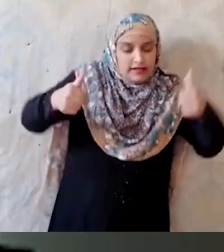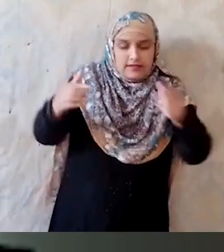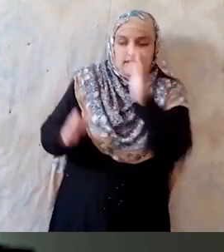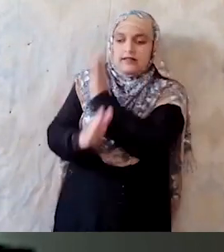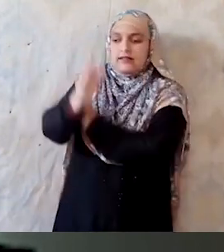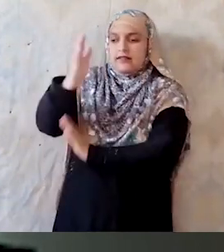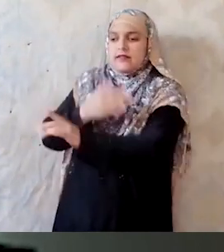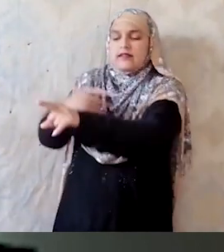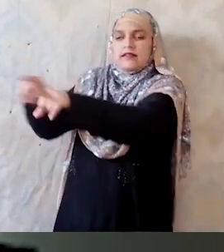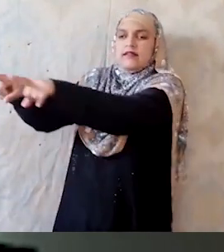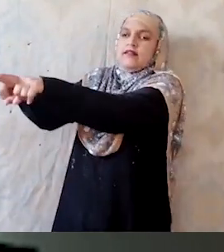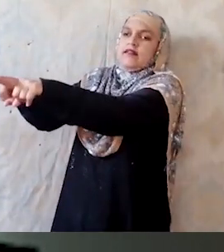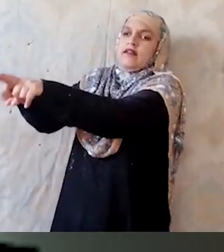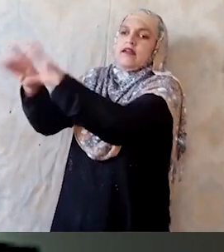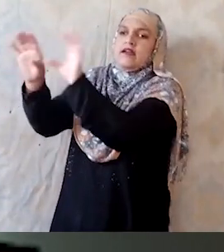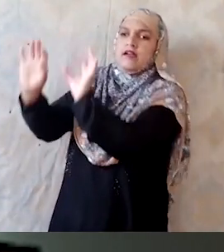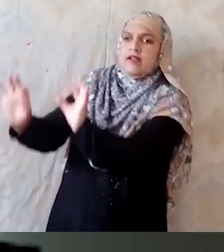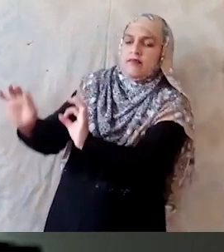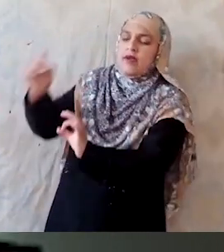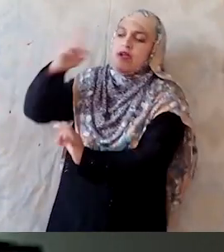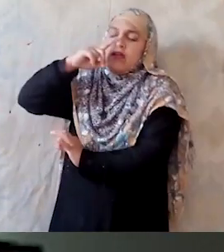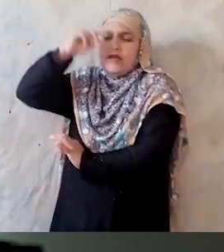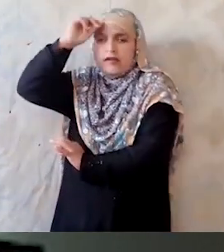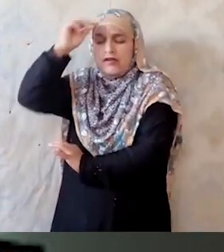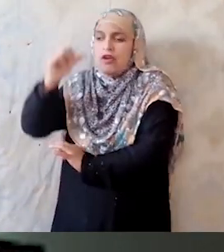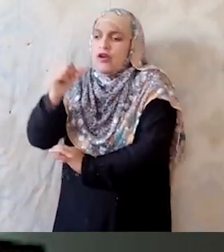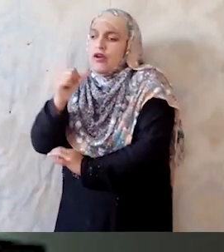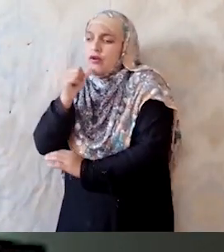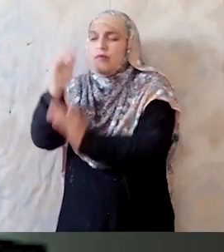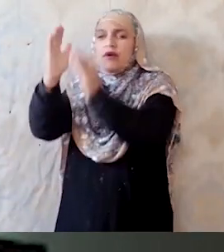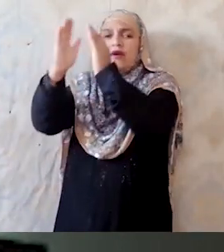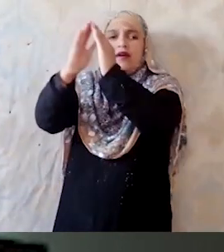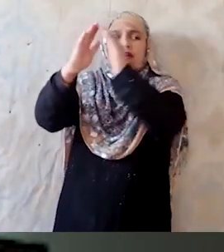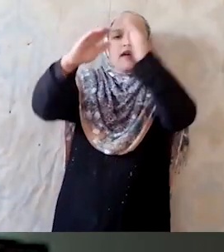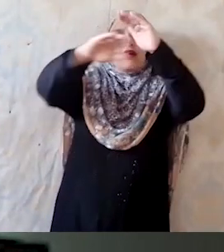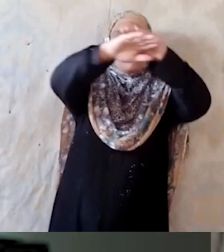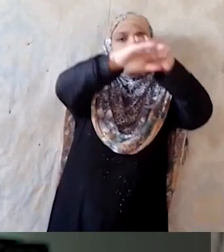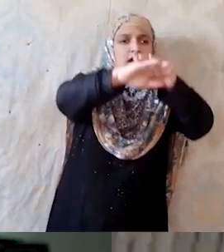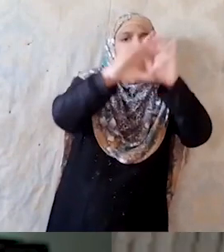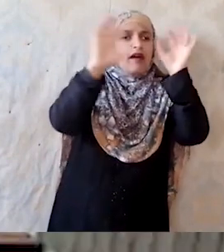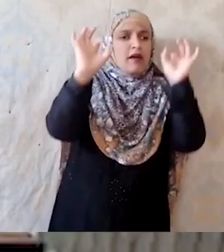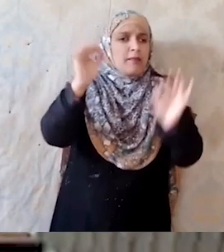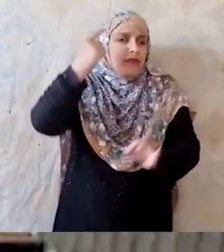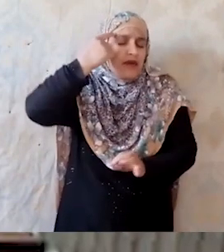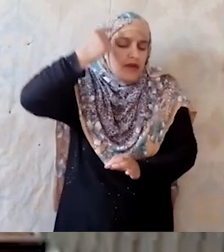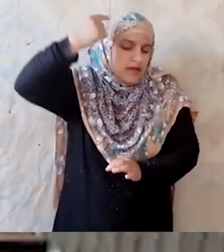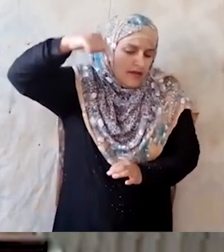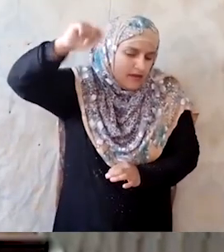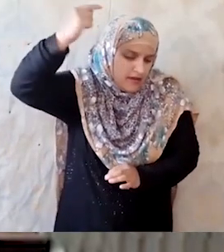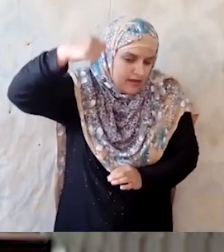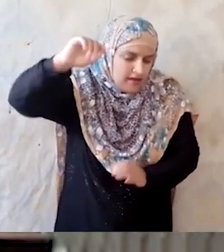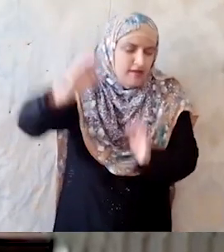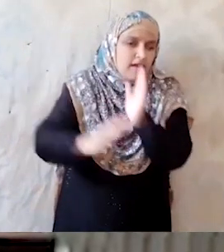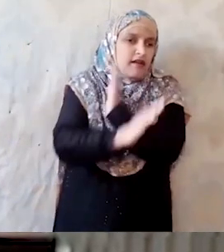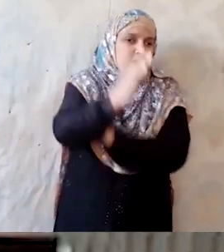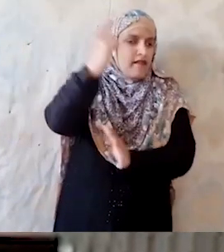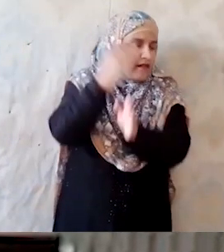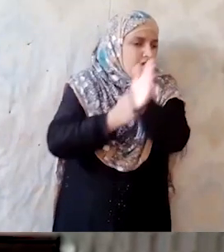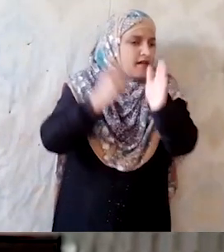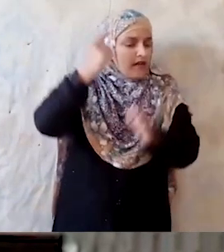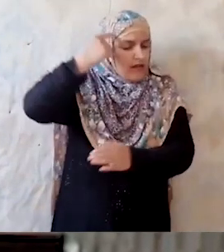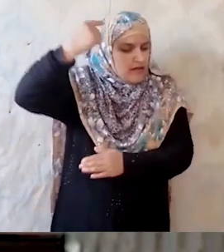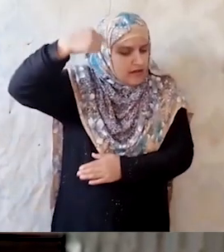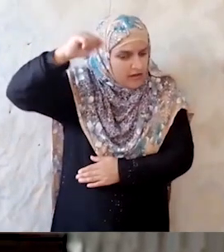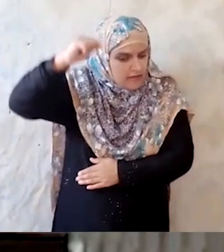करेगा। इन नफ्सियाती मसलों की वजह से न सिर्फ बच्चे के लिए डिसेबिलिटी की वजह से मसाइल पैदा होते